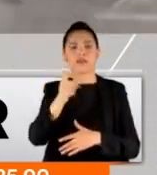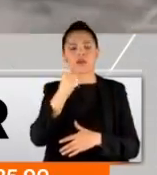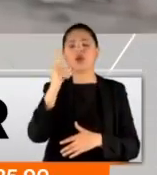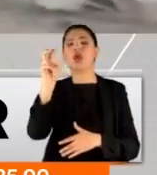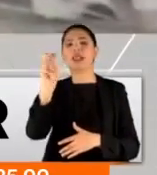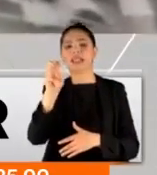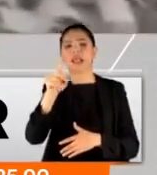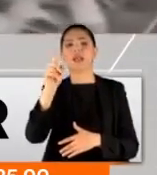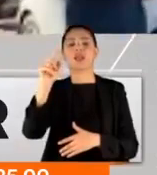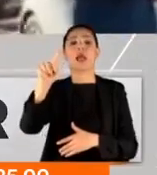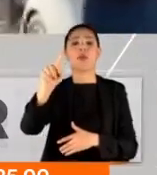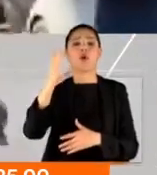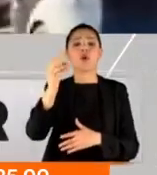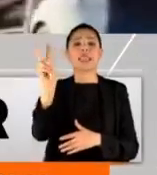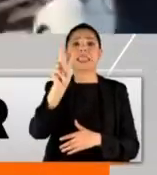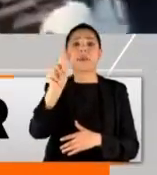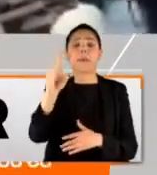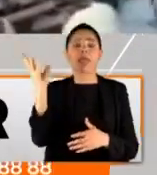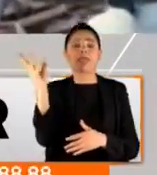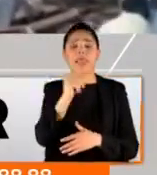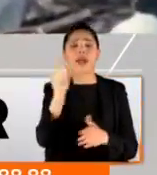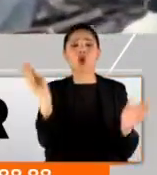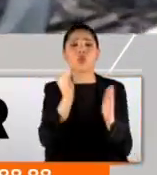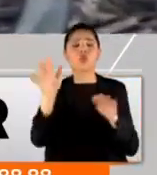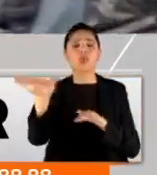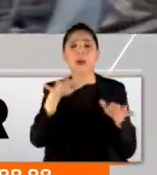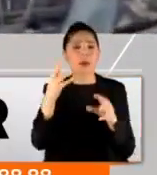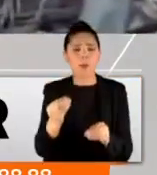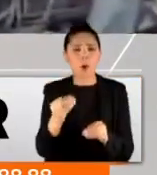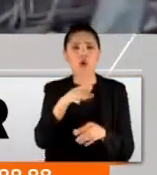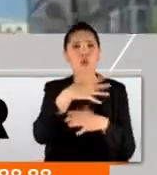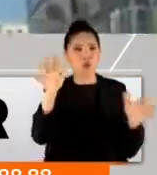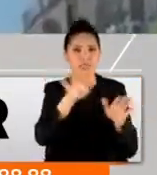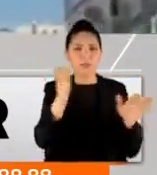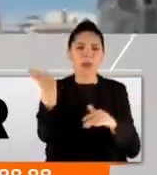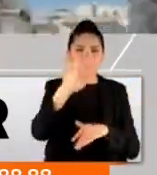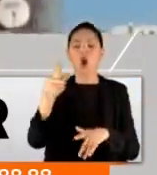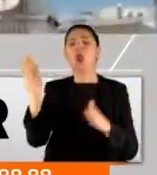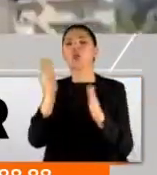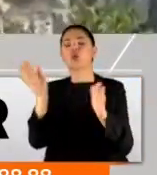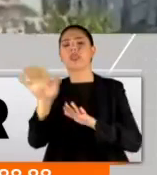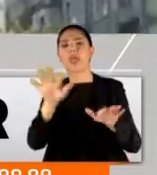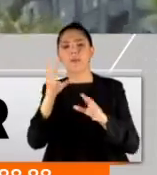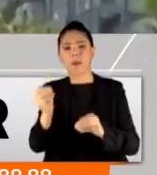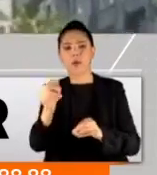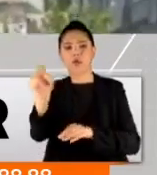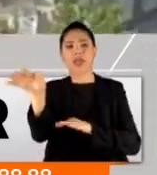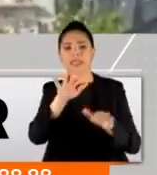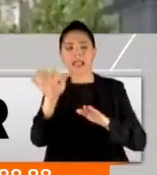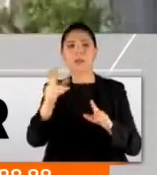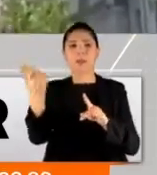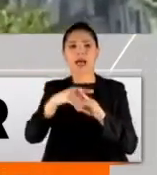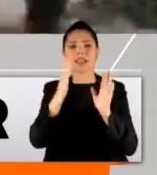olan 21 tane deprem kaydettik merkezimizde. Şu anda da halen biraz önce de duyduğunuz gibi depremler